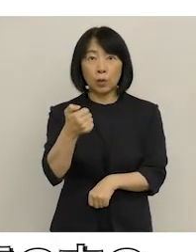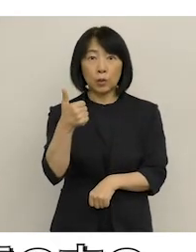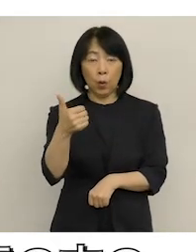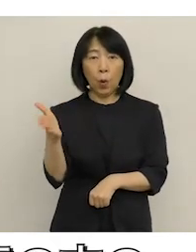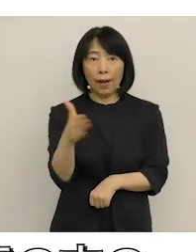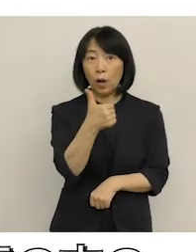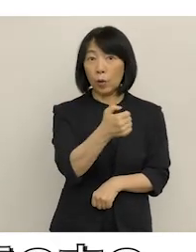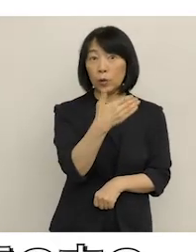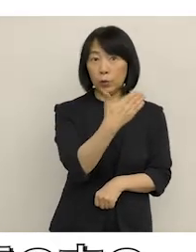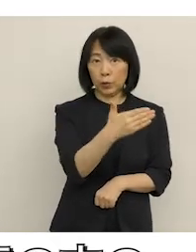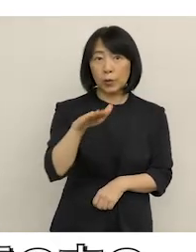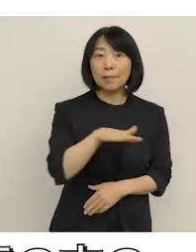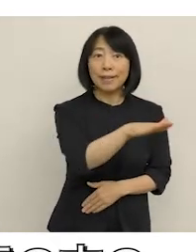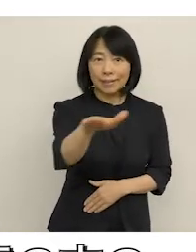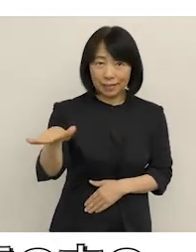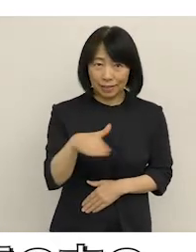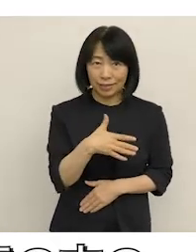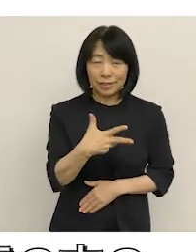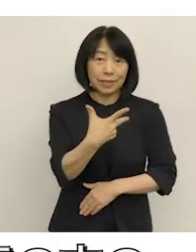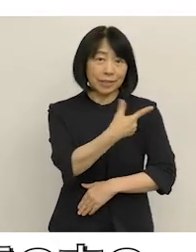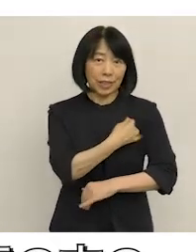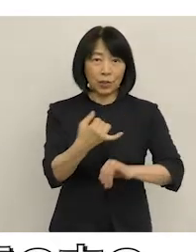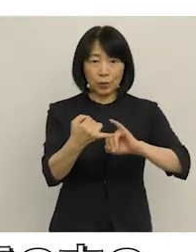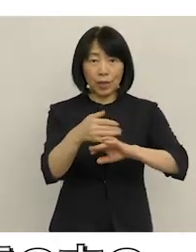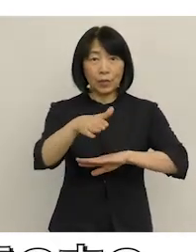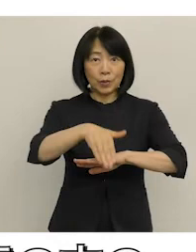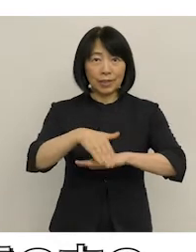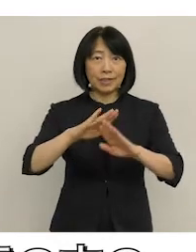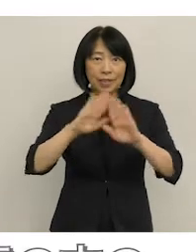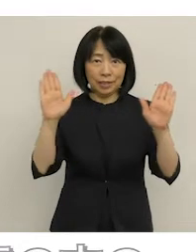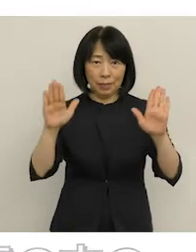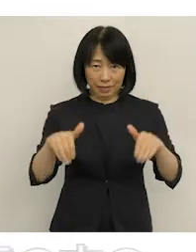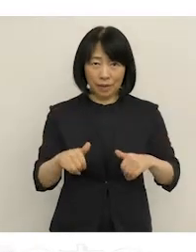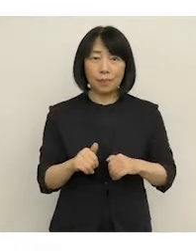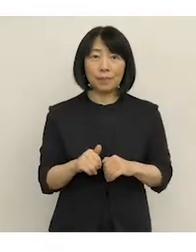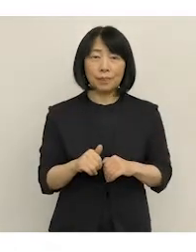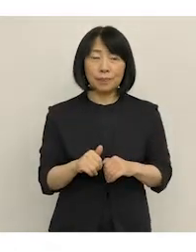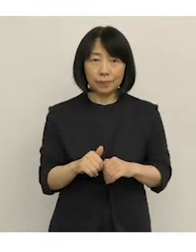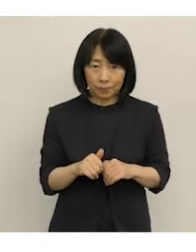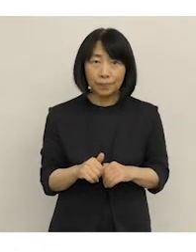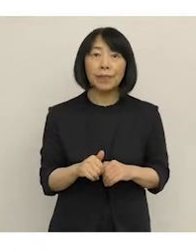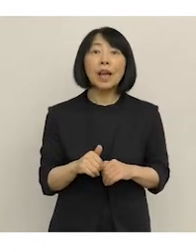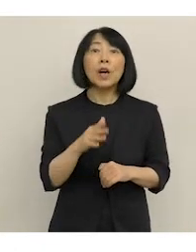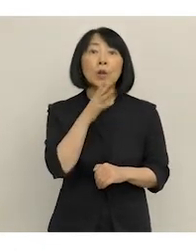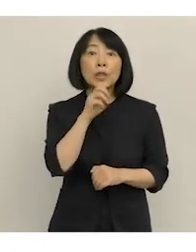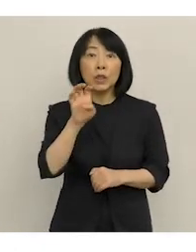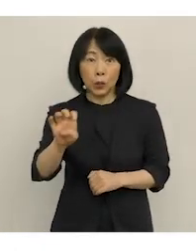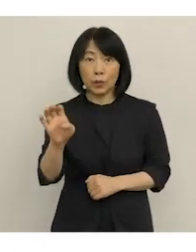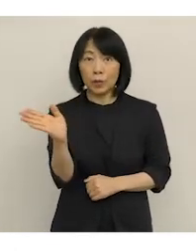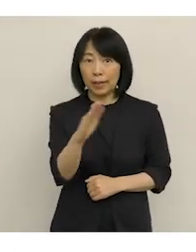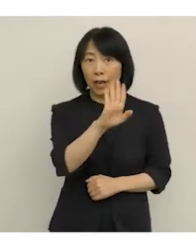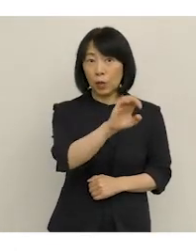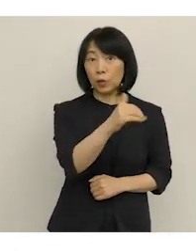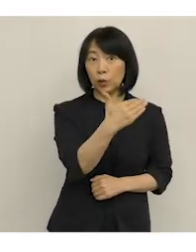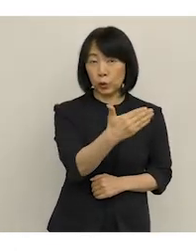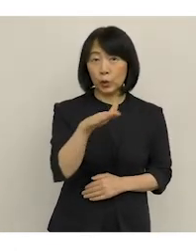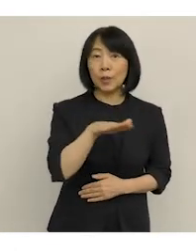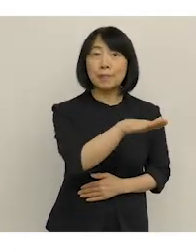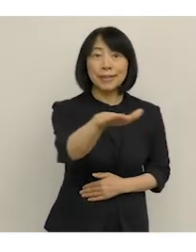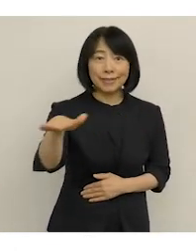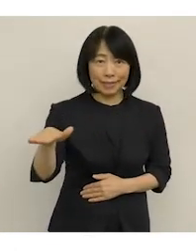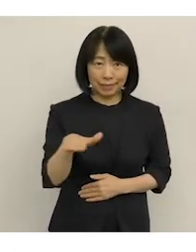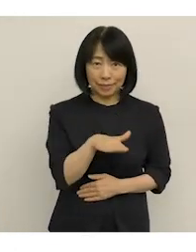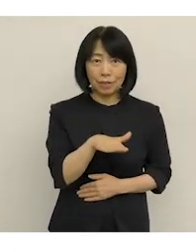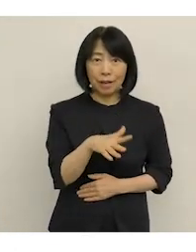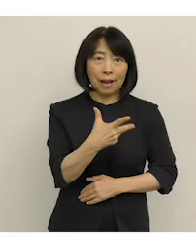から59歳の方のワクチン接種の予約受付を開始しました。また40歳から49歳まで